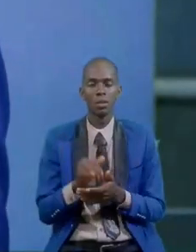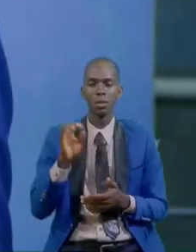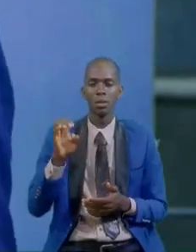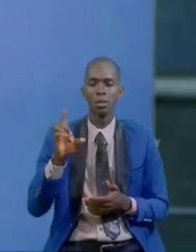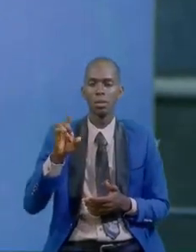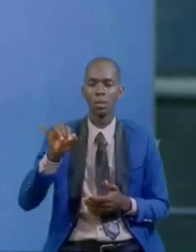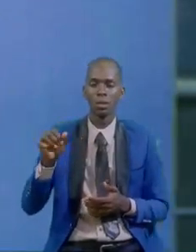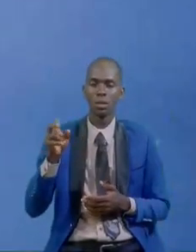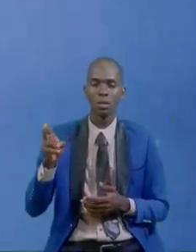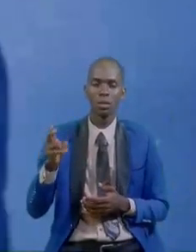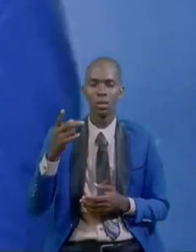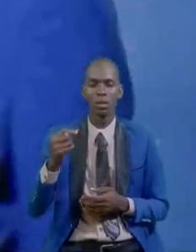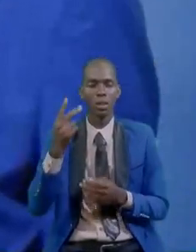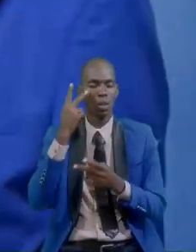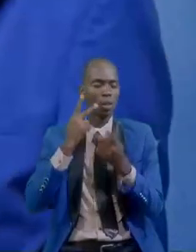dit.